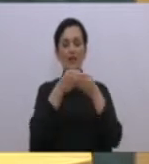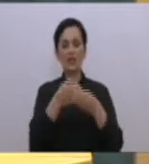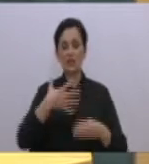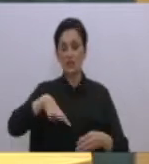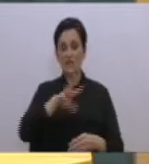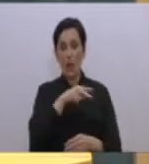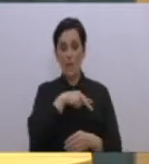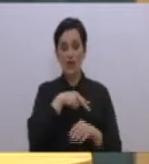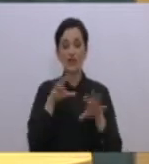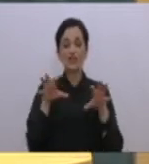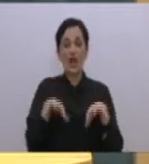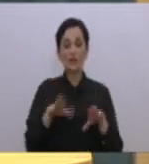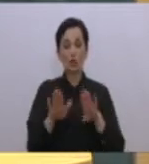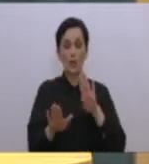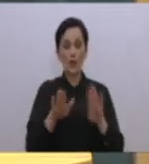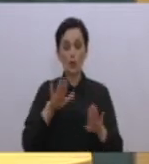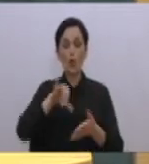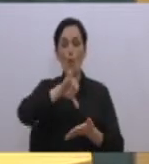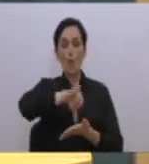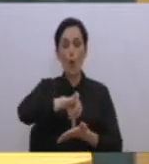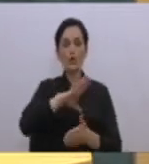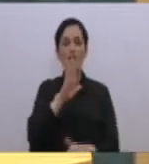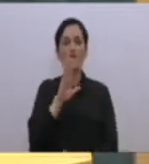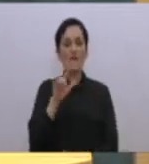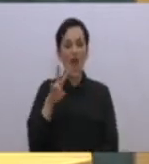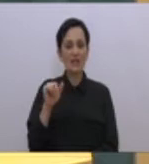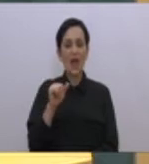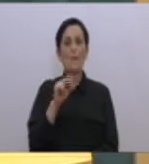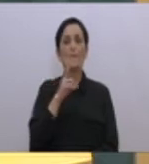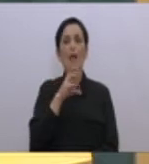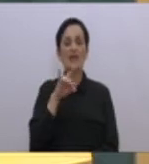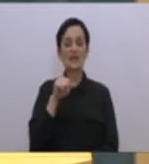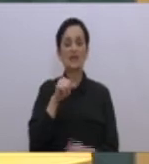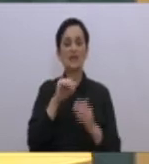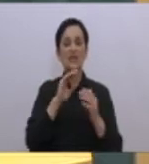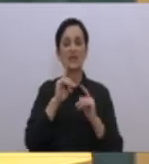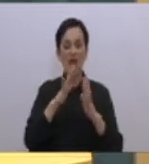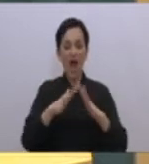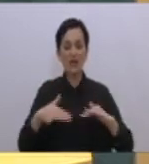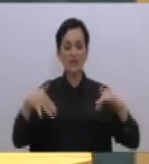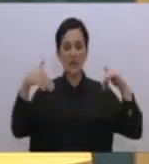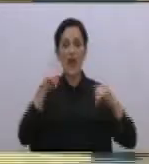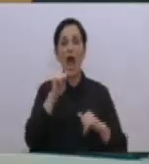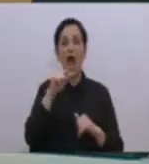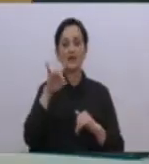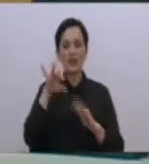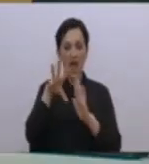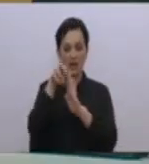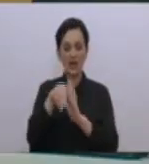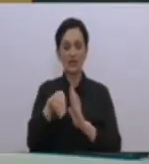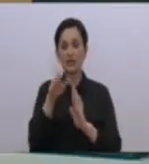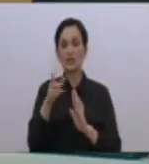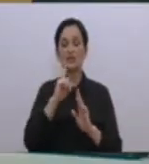საქართველოს პარლამენტის თავმჯდომარის ხელმძღვანელობით მონაწილეობა მიიღო ვენის და მადრიდის ასამბლეებში. Agretve Atenshi gamartul Evropis Sabchos